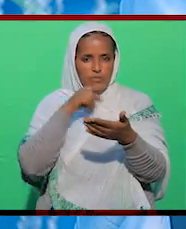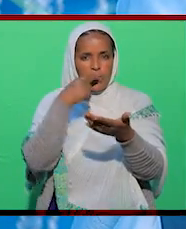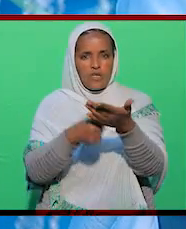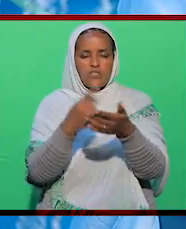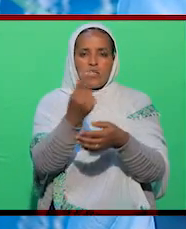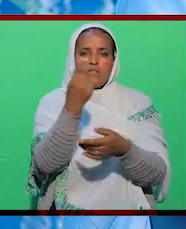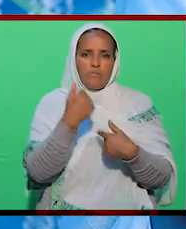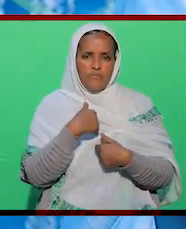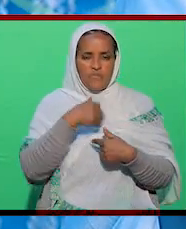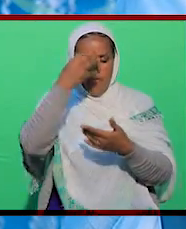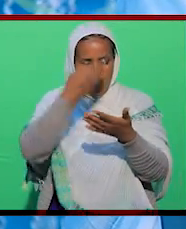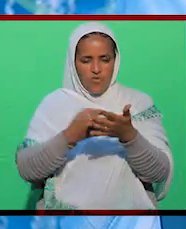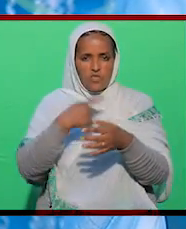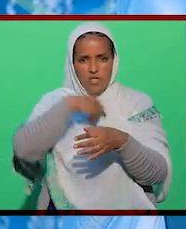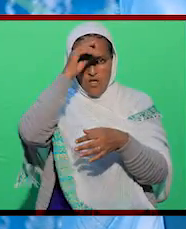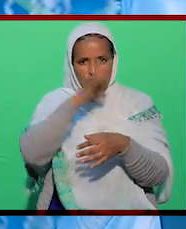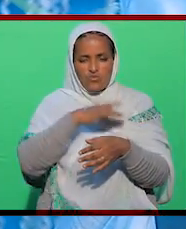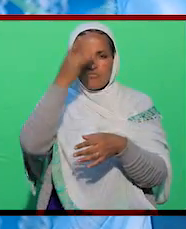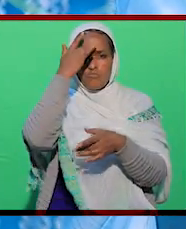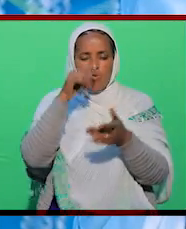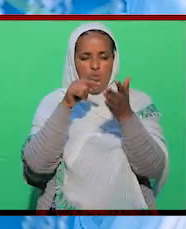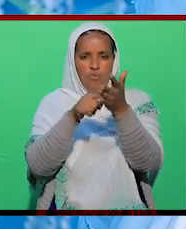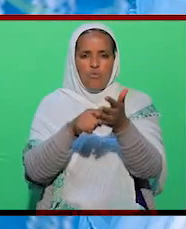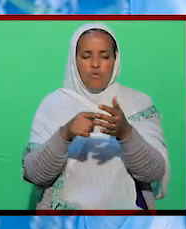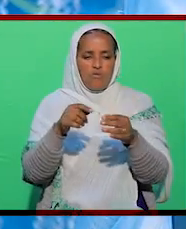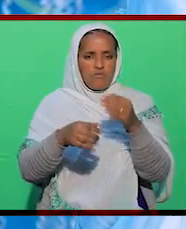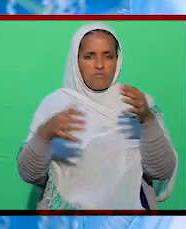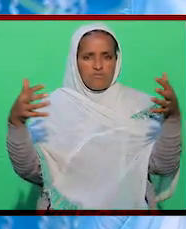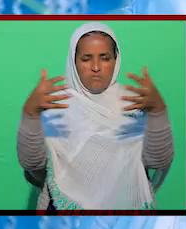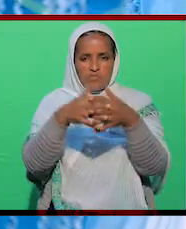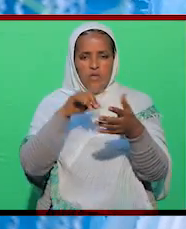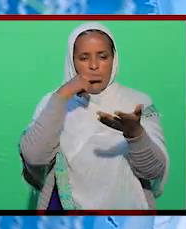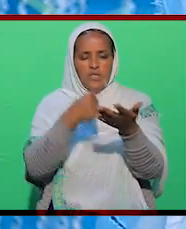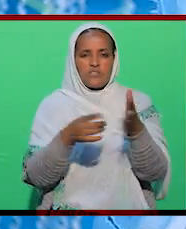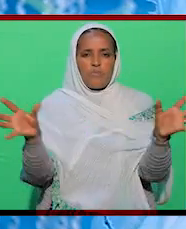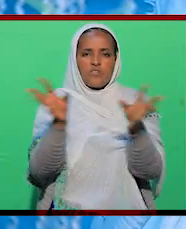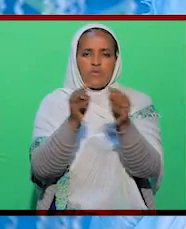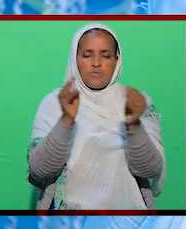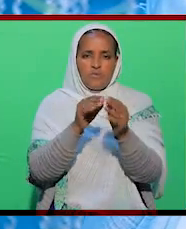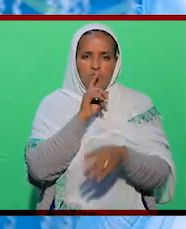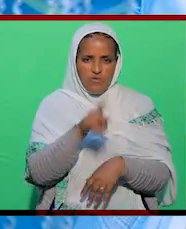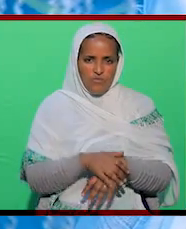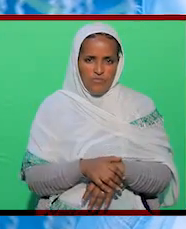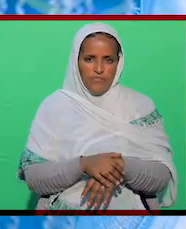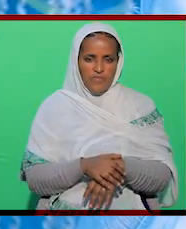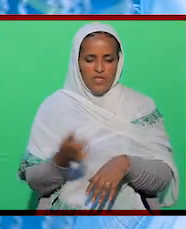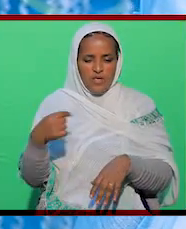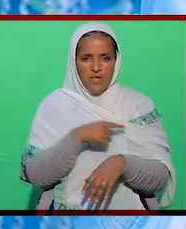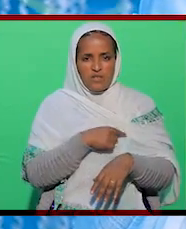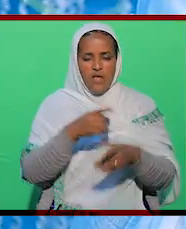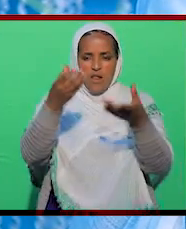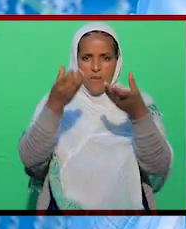የፌስቡክ መረጃ እንኳን እንደሚጠቀሙ ታውቃላችሁ ፌስቡክ መቼም የኛ ሰው ዝም ብሎ ላይክ ሼር ምናምን ነው ግን መረጃ መሰብሰብ ያቋት ነው